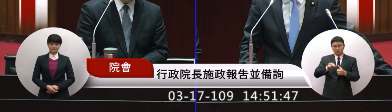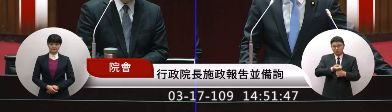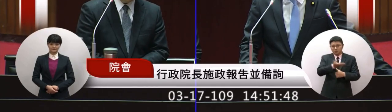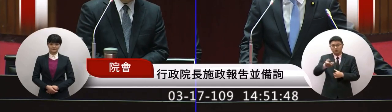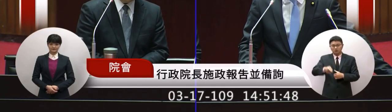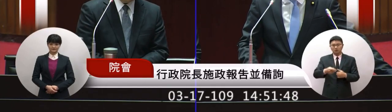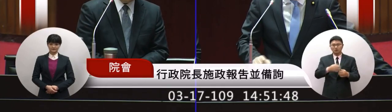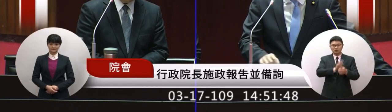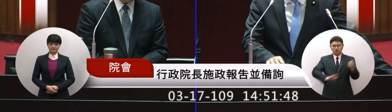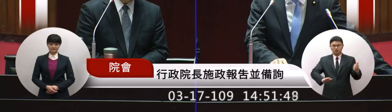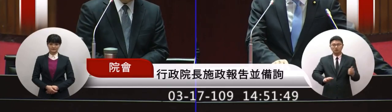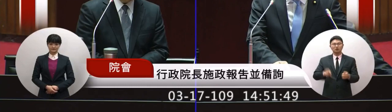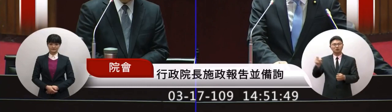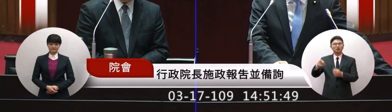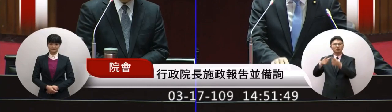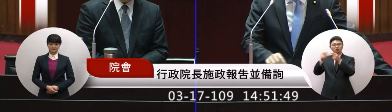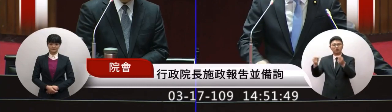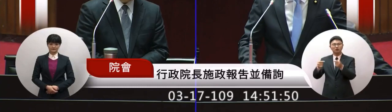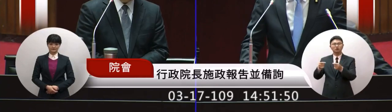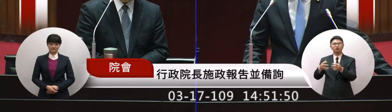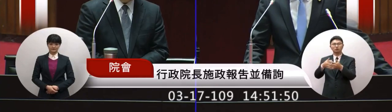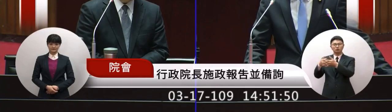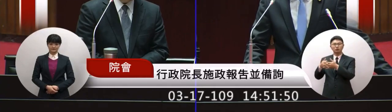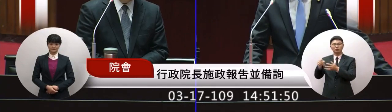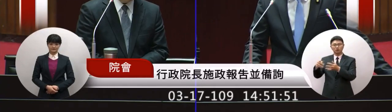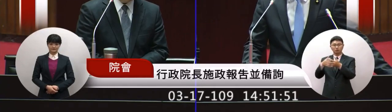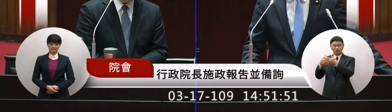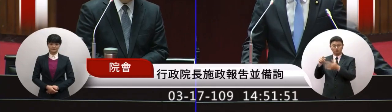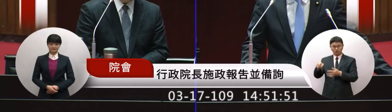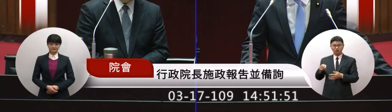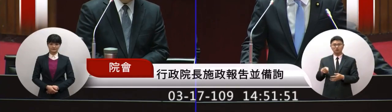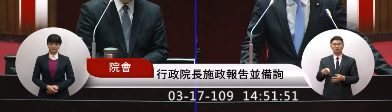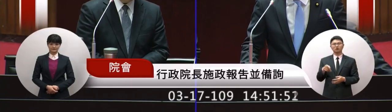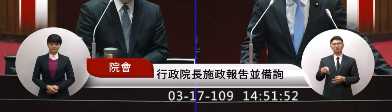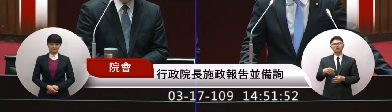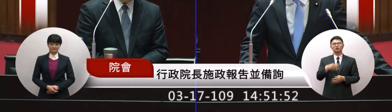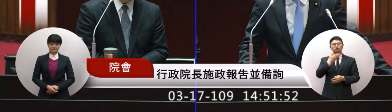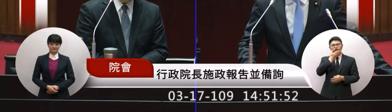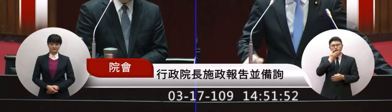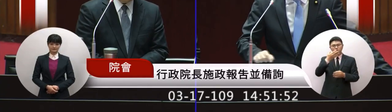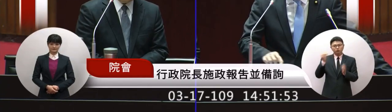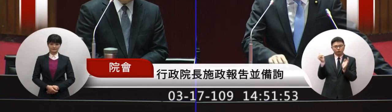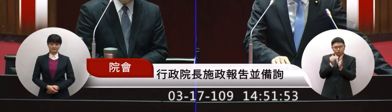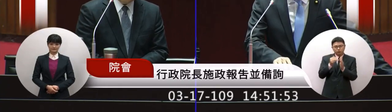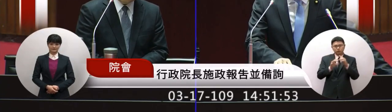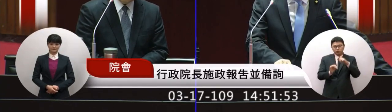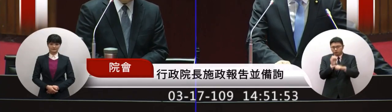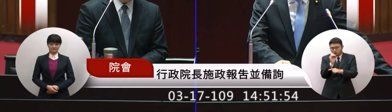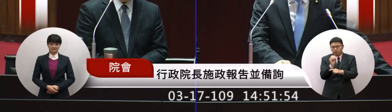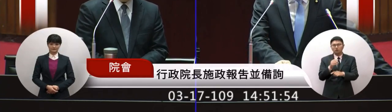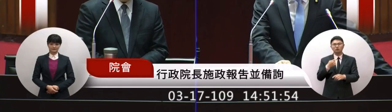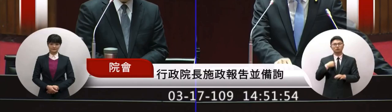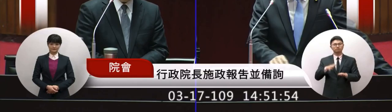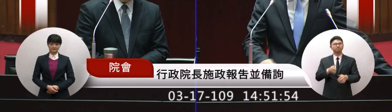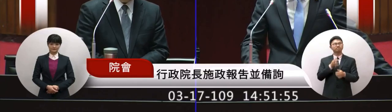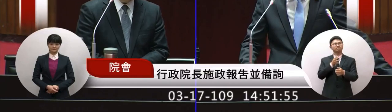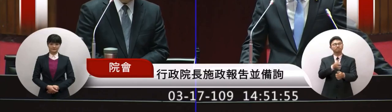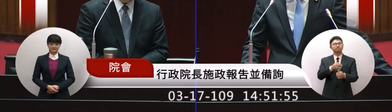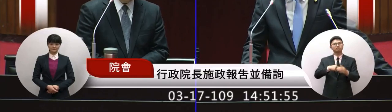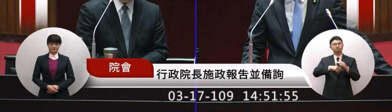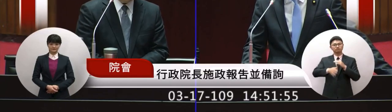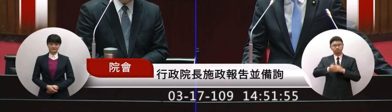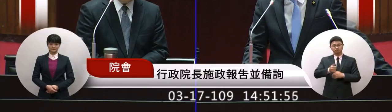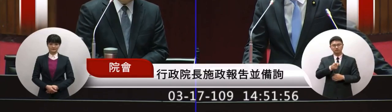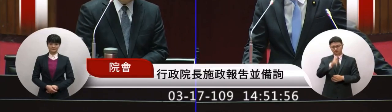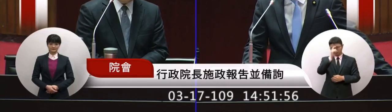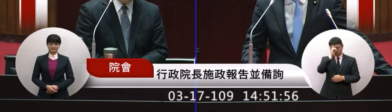息啊，接近零利率，所以今年要维持物价平稳特别的不容易。所以我们现在这边也要请院长啊，能够全